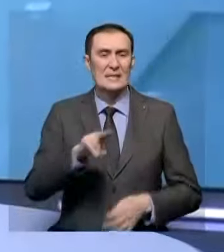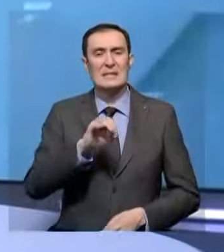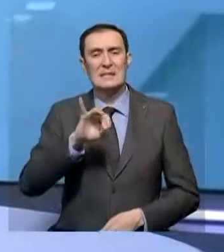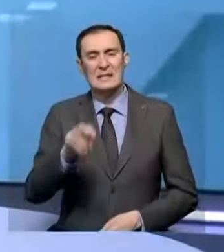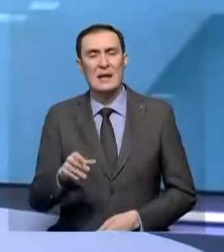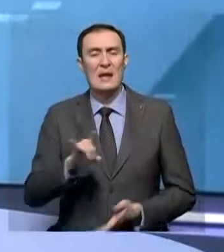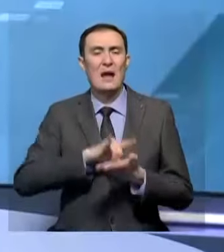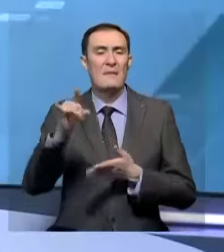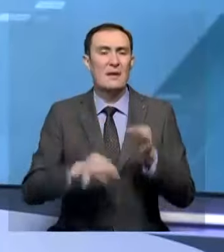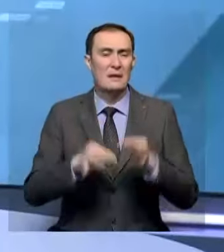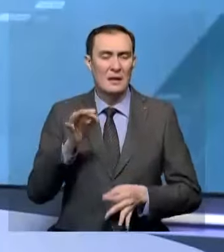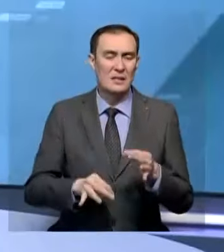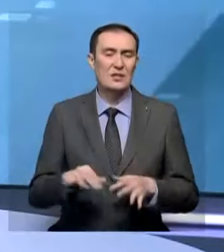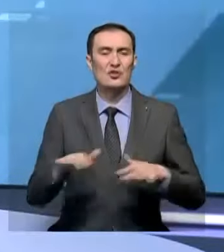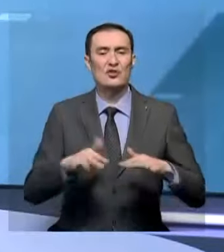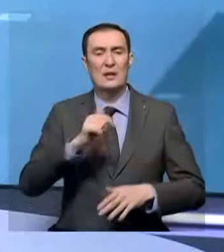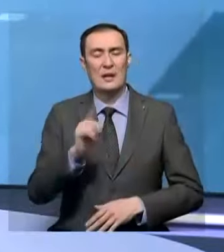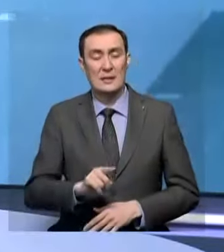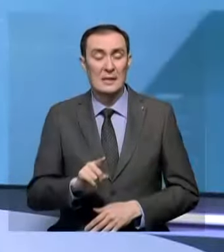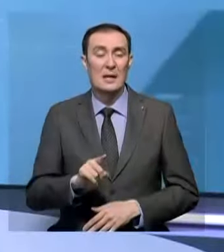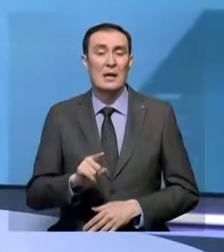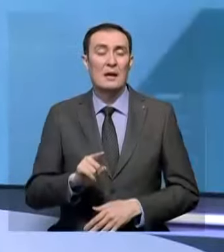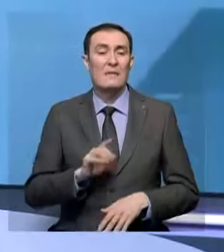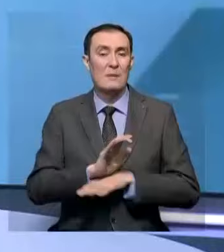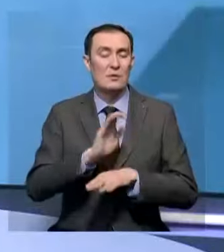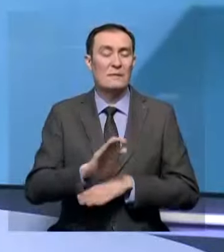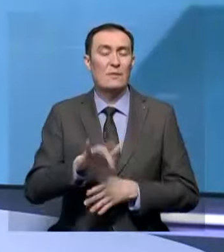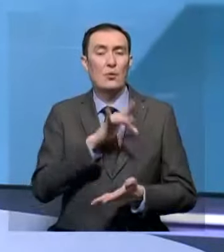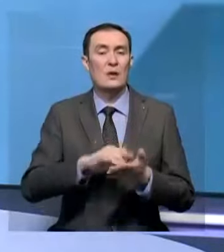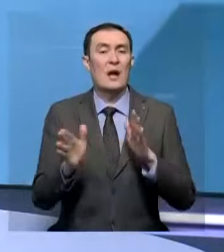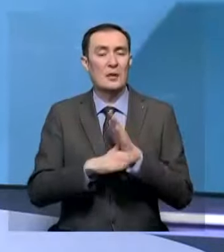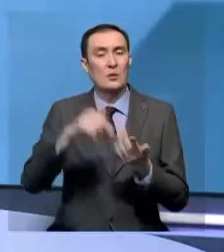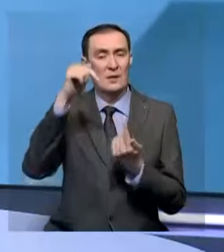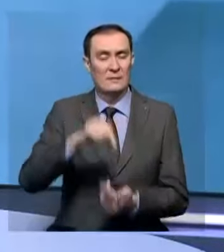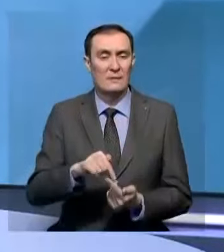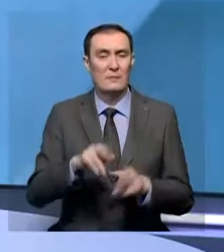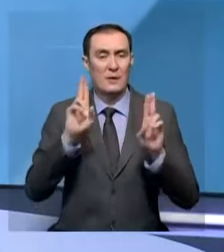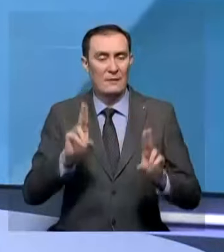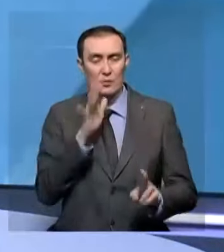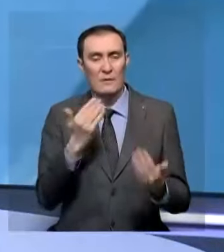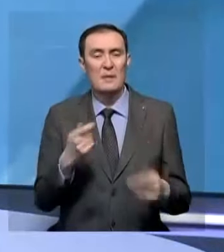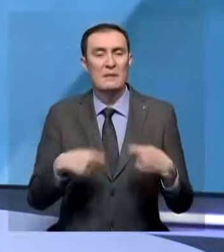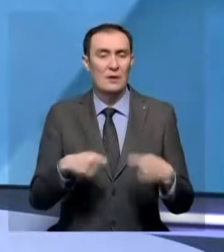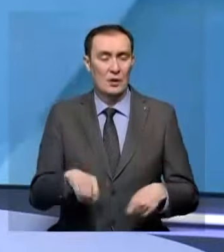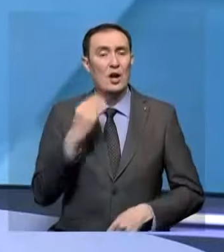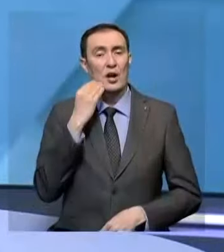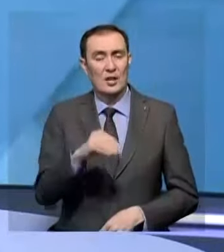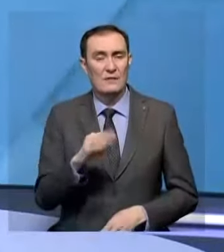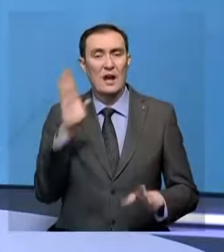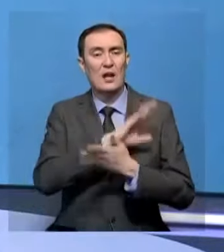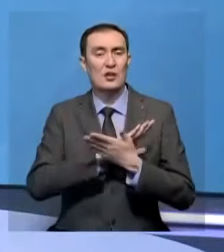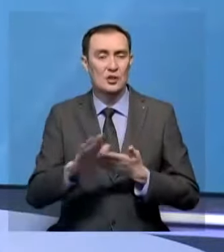Бензин, дистопливо, авиакеросин и сжиженный газ, произведенный в Атырау, отвечают требованиям современного рынка. Они качественные